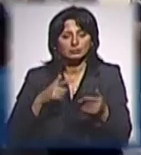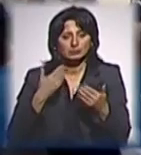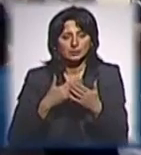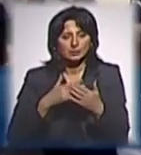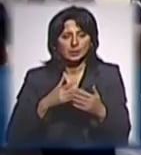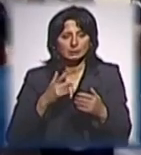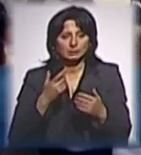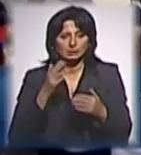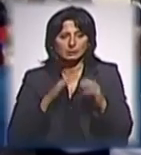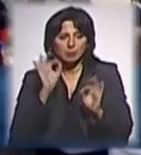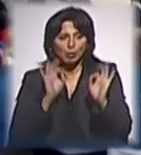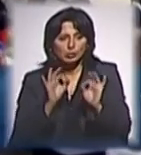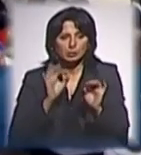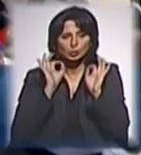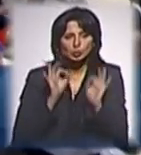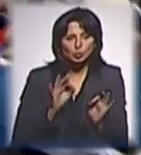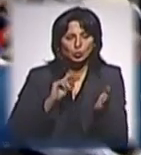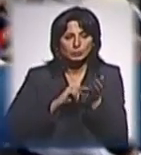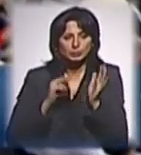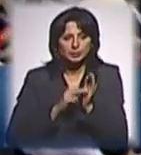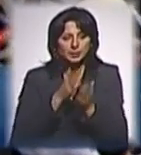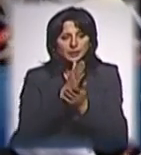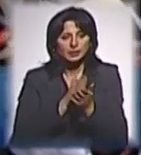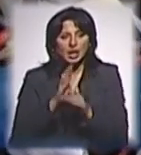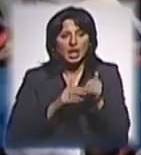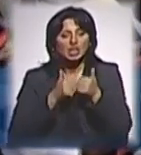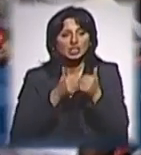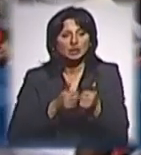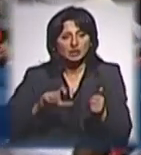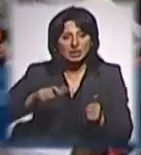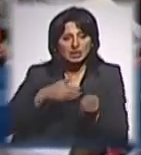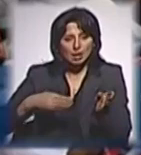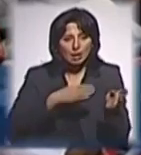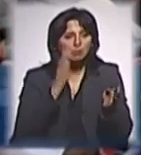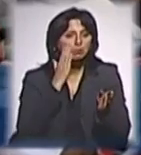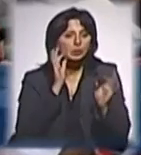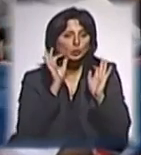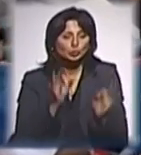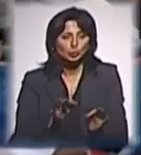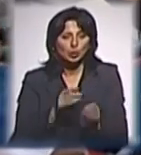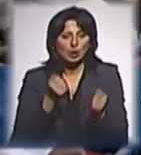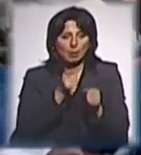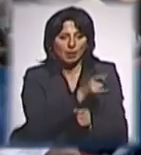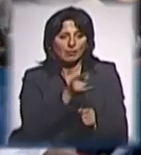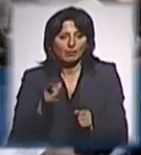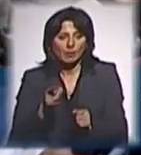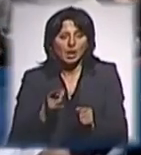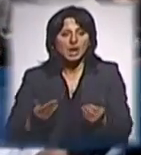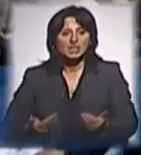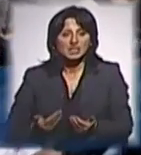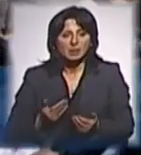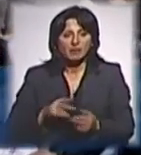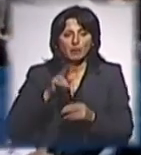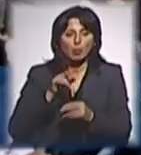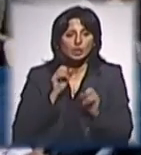განაშენიანების კოეფიციენტების მიხედვით. უნდა მეტწილად ხელი შეუწყოთ საგზაო მაგისტრალების და ავტოსადგომების შენებლობას და არასაცხოვრებელი